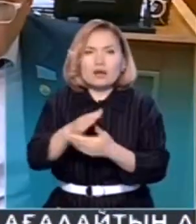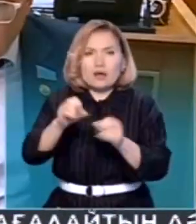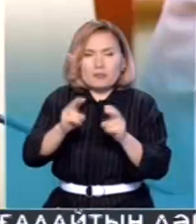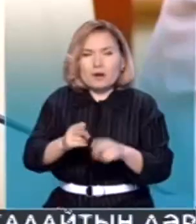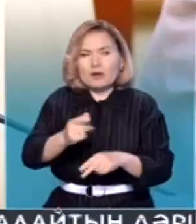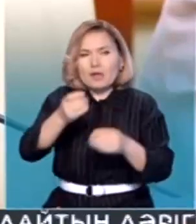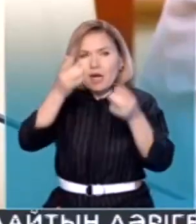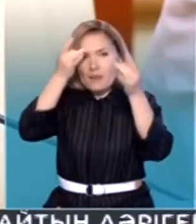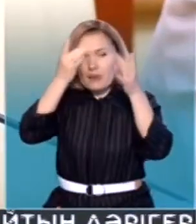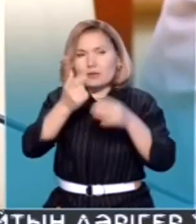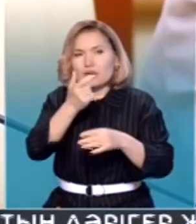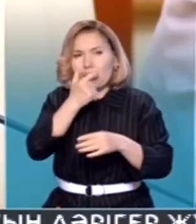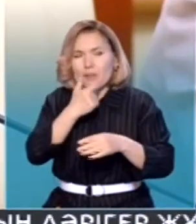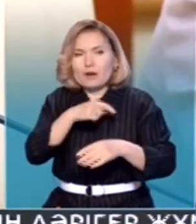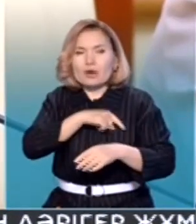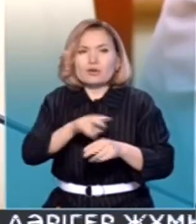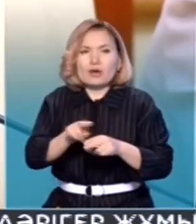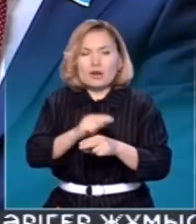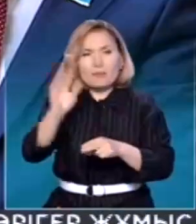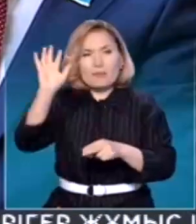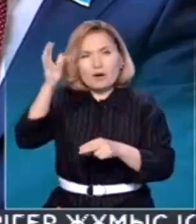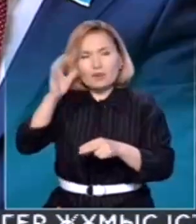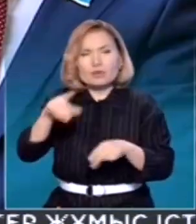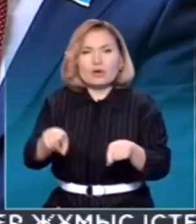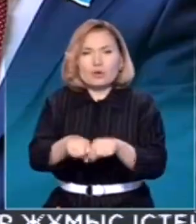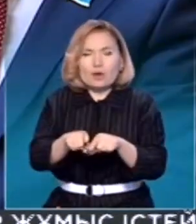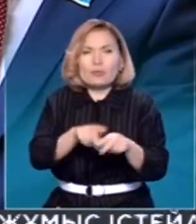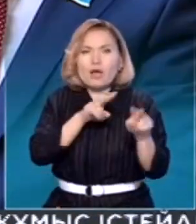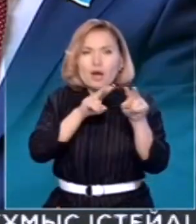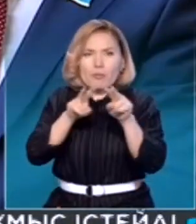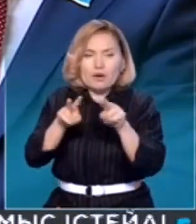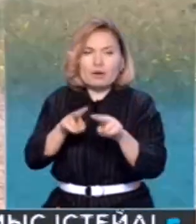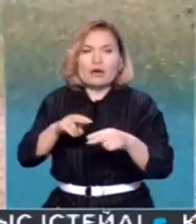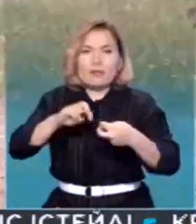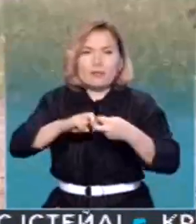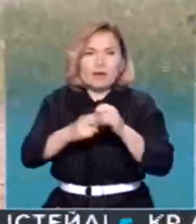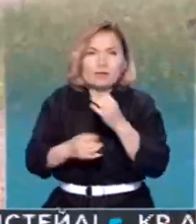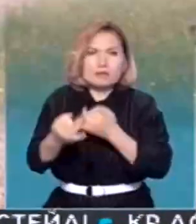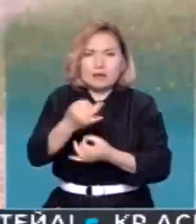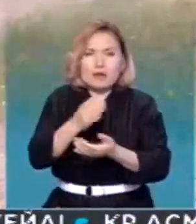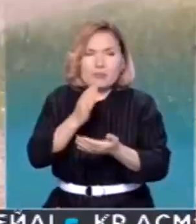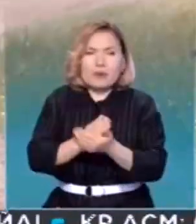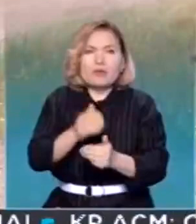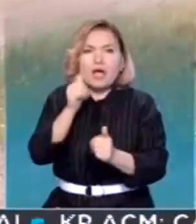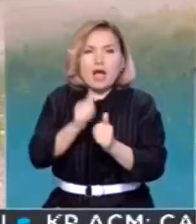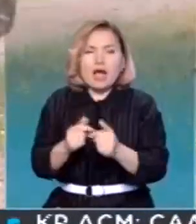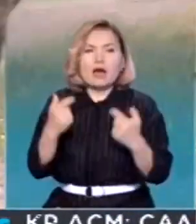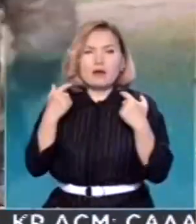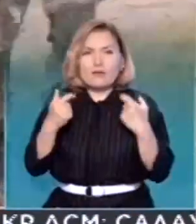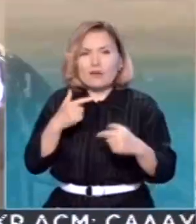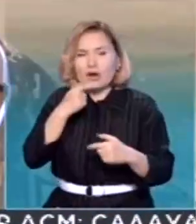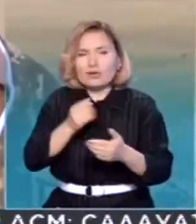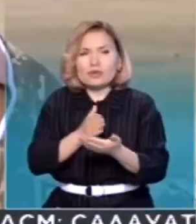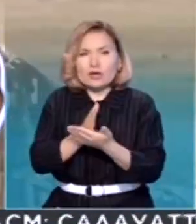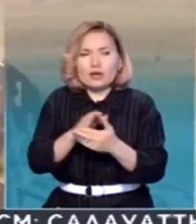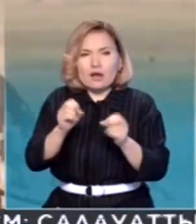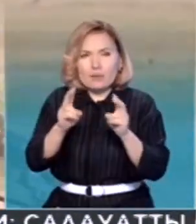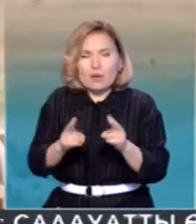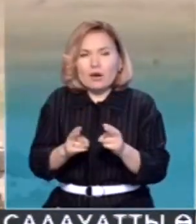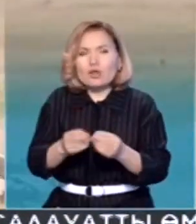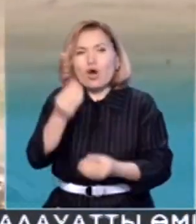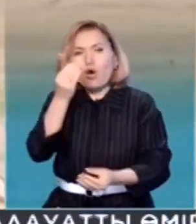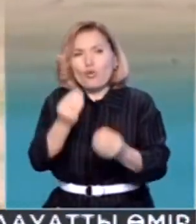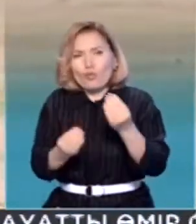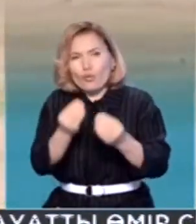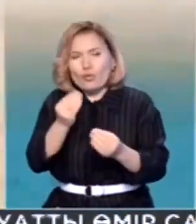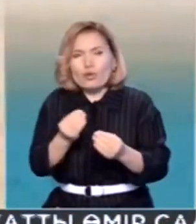мәдени патриоттық тәрбиелеу, тіпті психологиялық жағдайын бақылауда ұстау мәселесі бар. Әр офицер өз қарамағындағы сарбаздың құмар ойынға